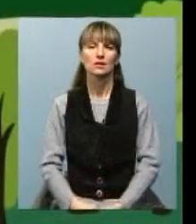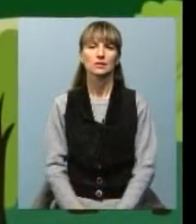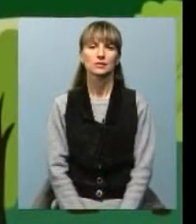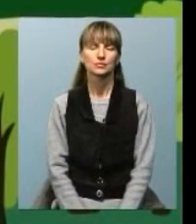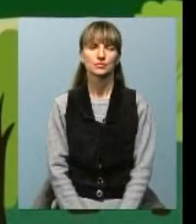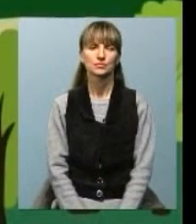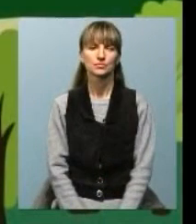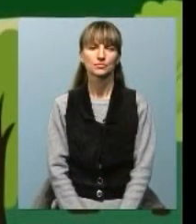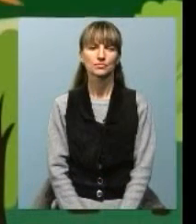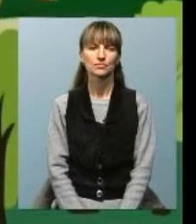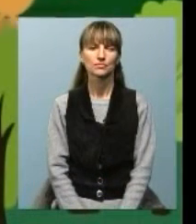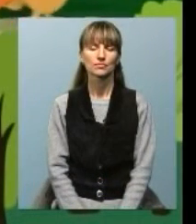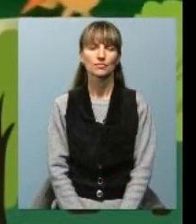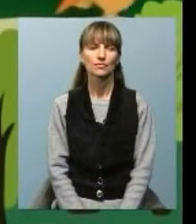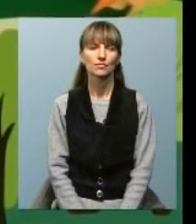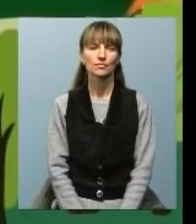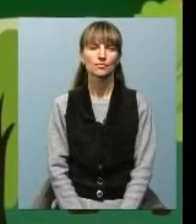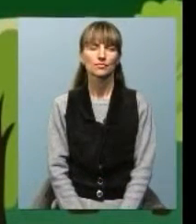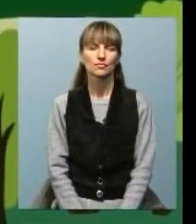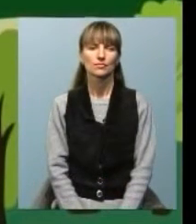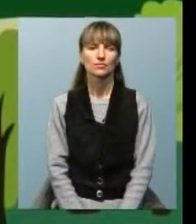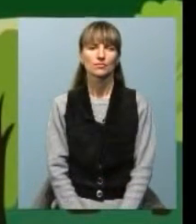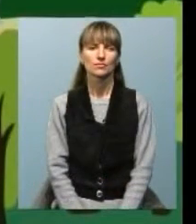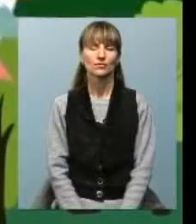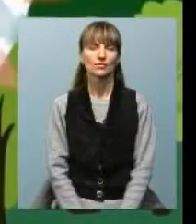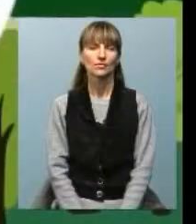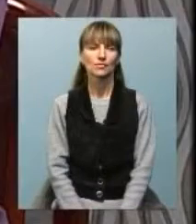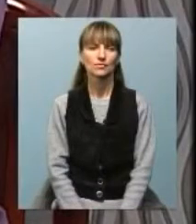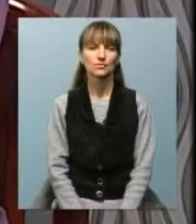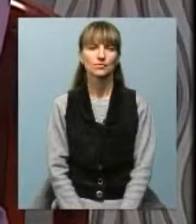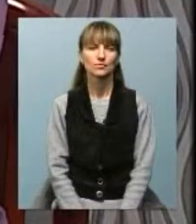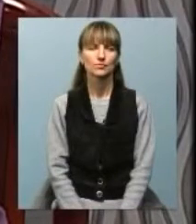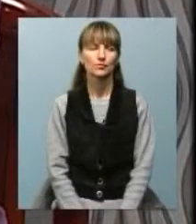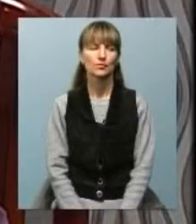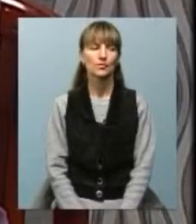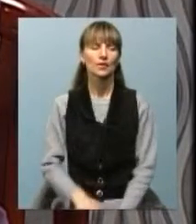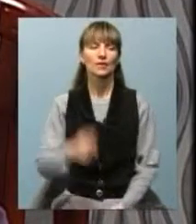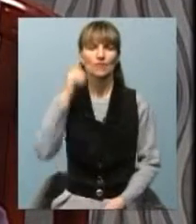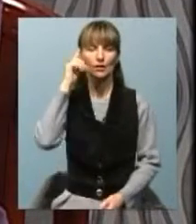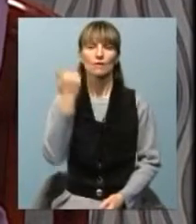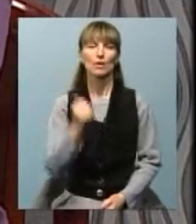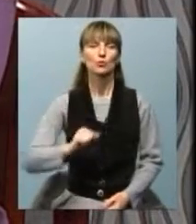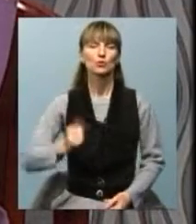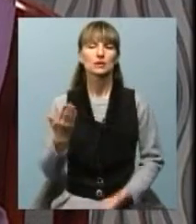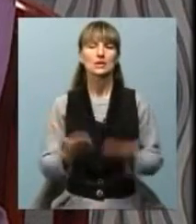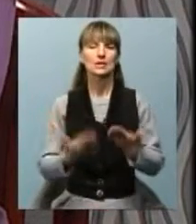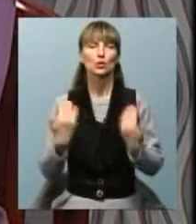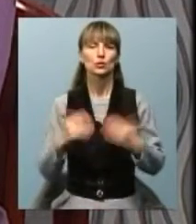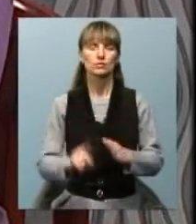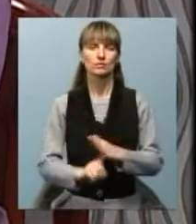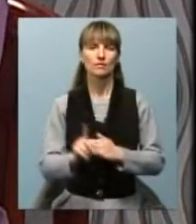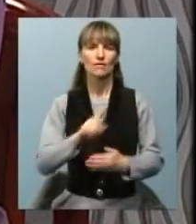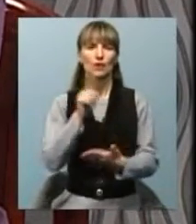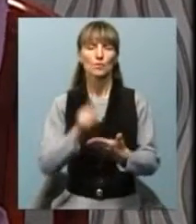А чи відомо вам, друзі, що якщо вже й постало